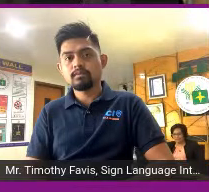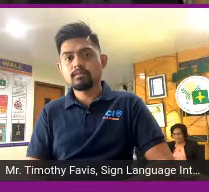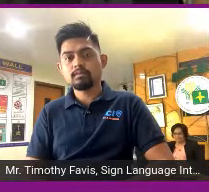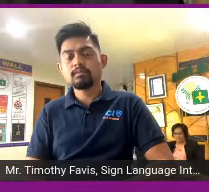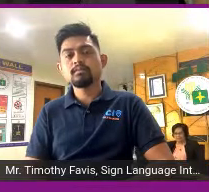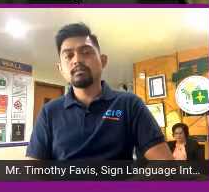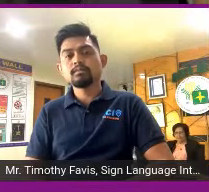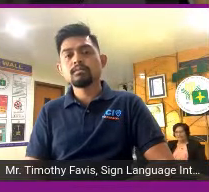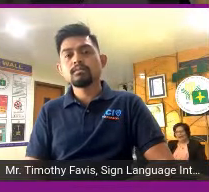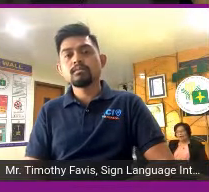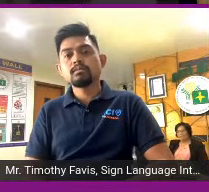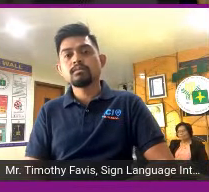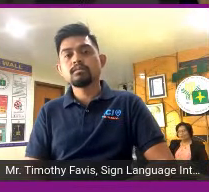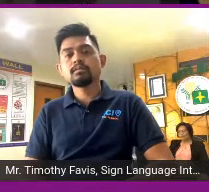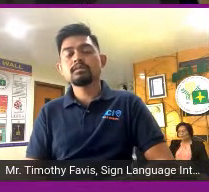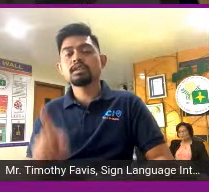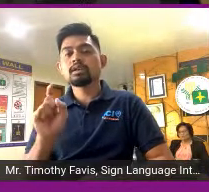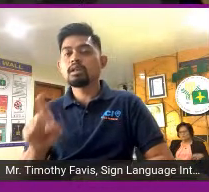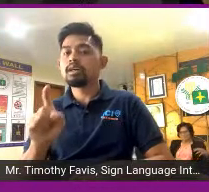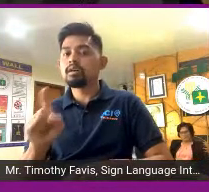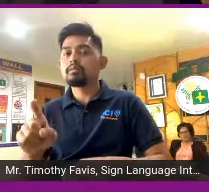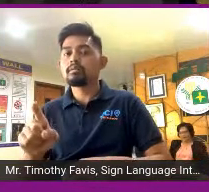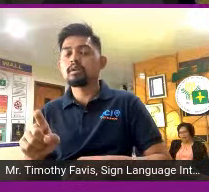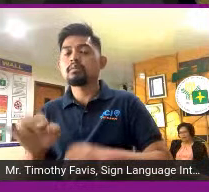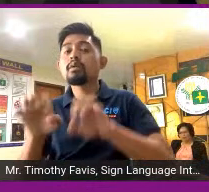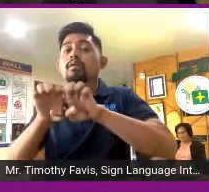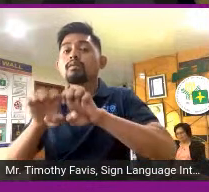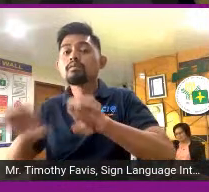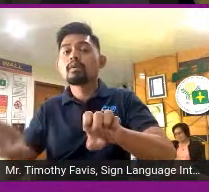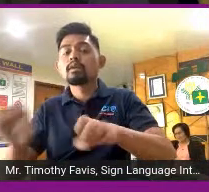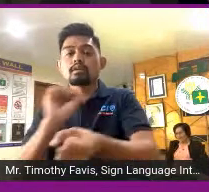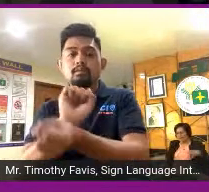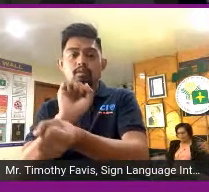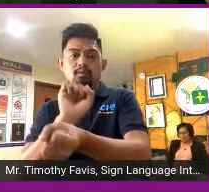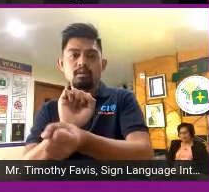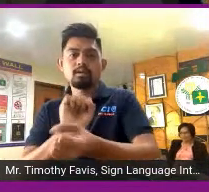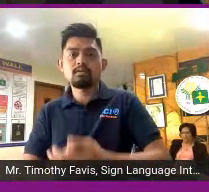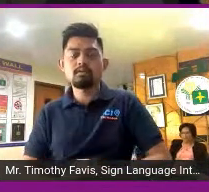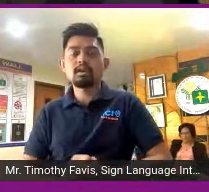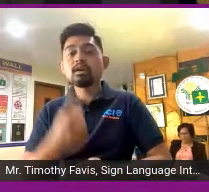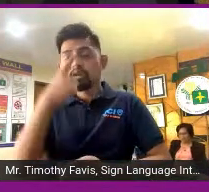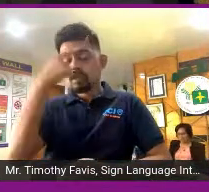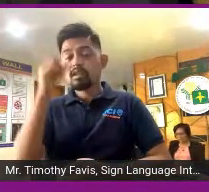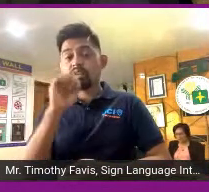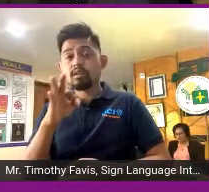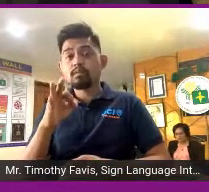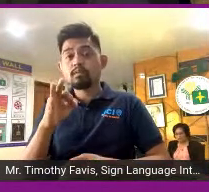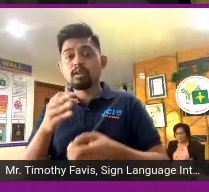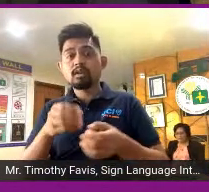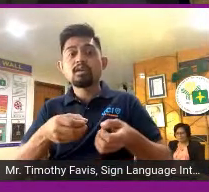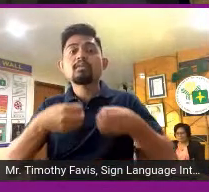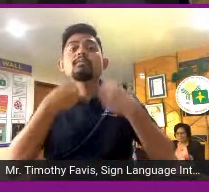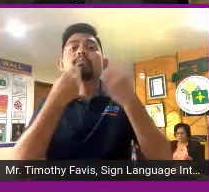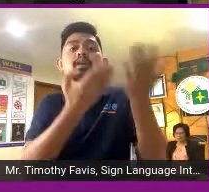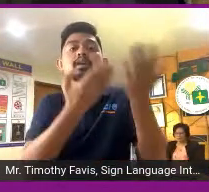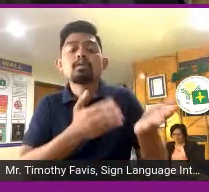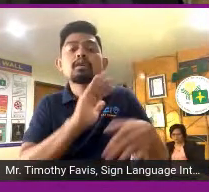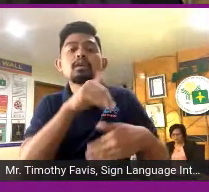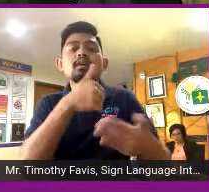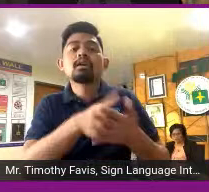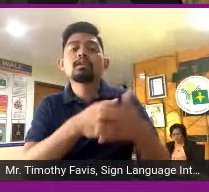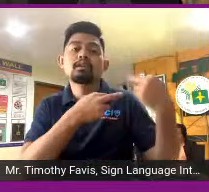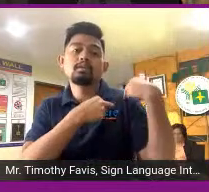eh. Inaapi mo yung asawa mo, inaapi mo yung mga anak mo. So there must be